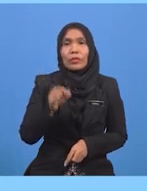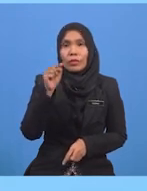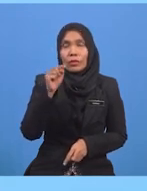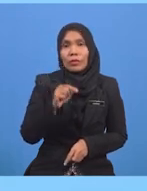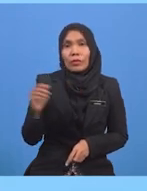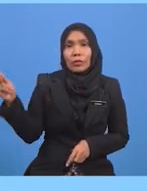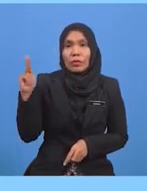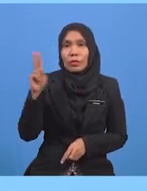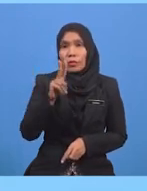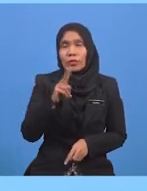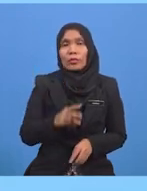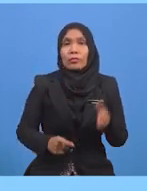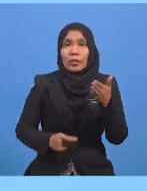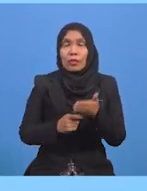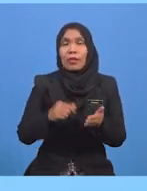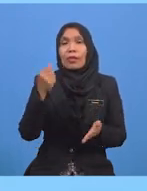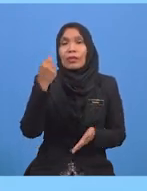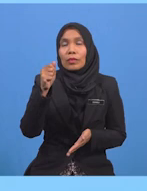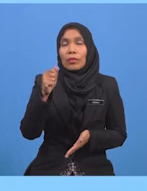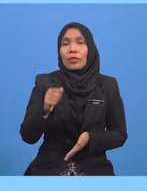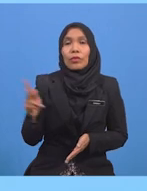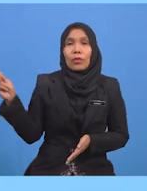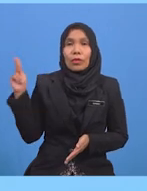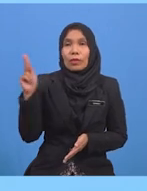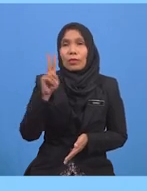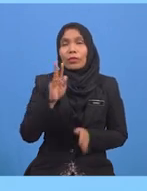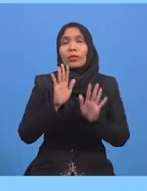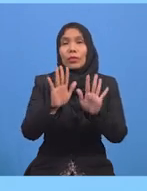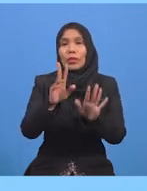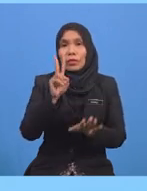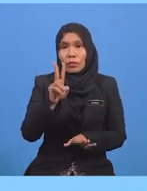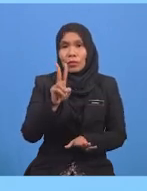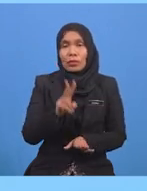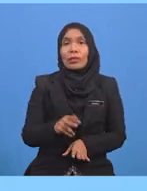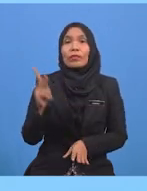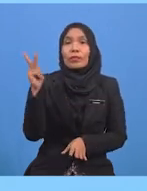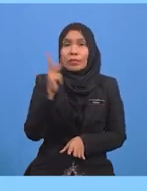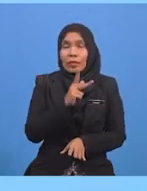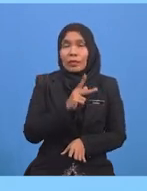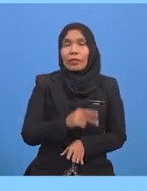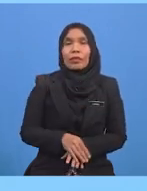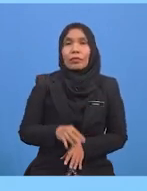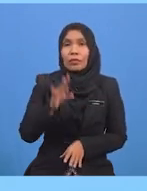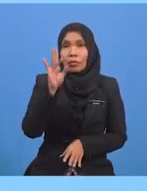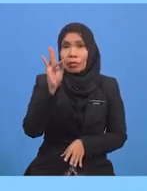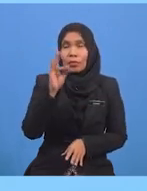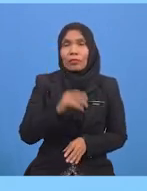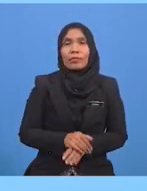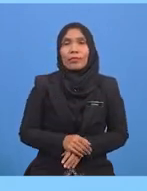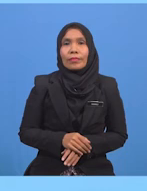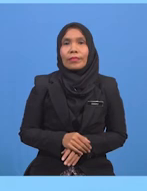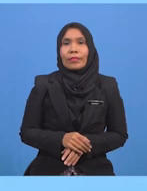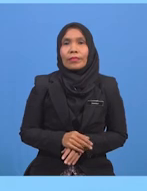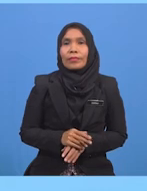2 tolak 2 didarabkan dengan 7 didarabkan